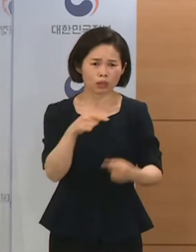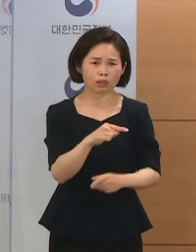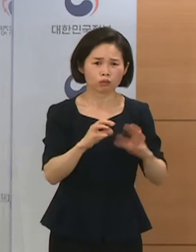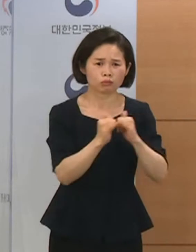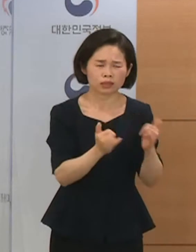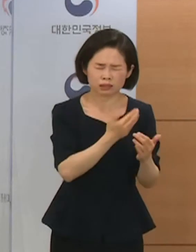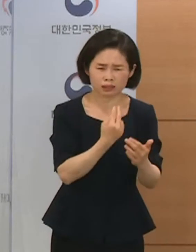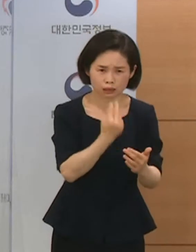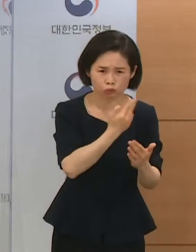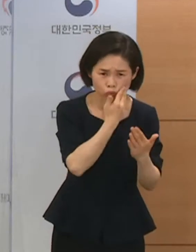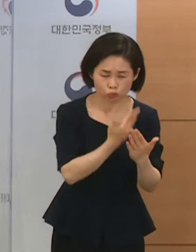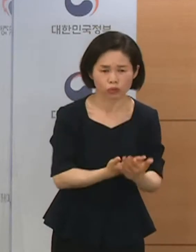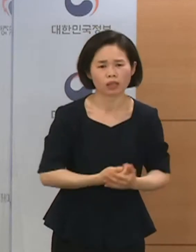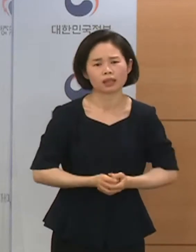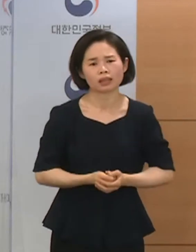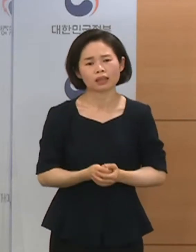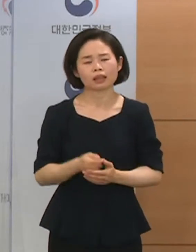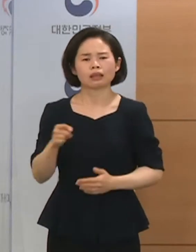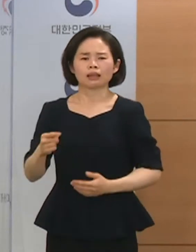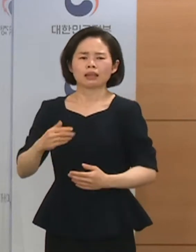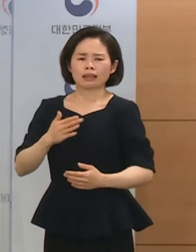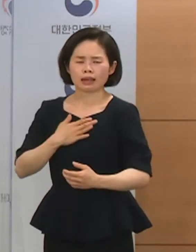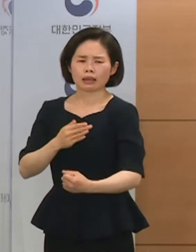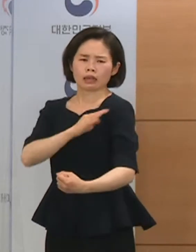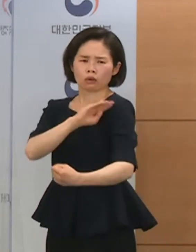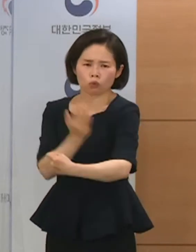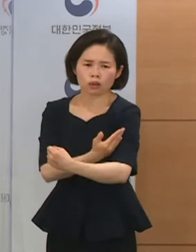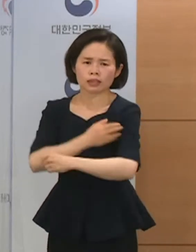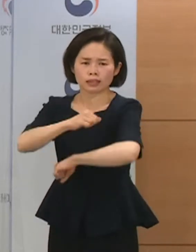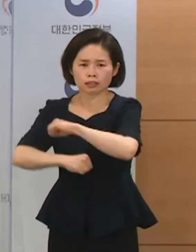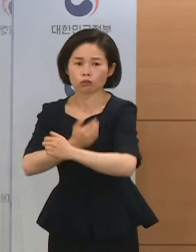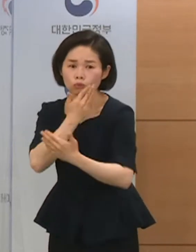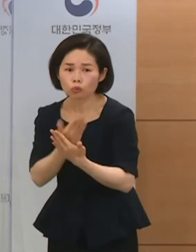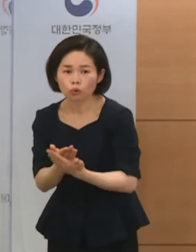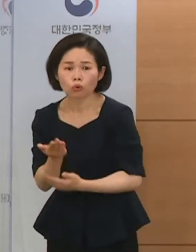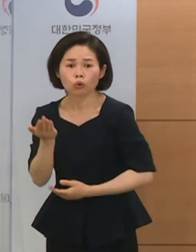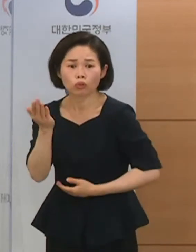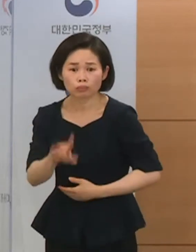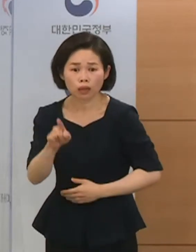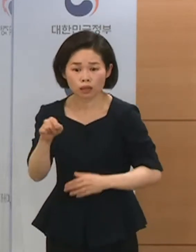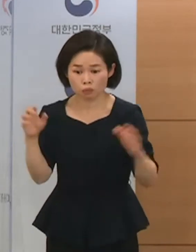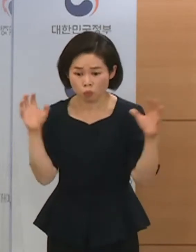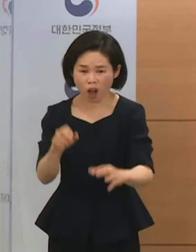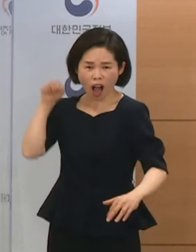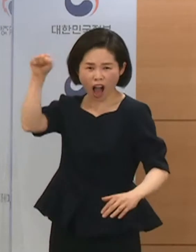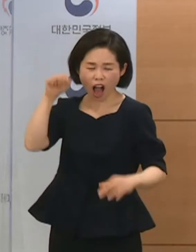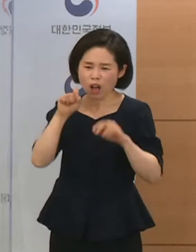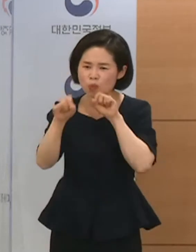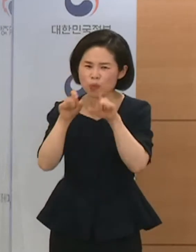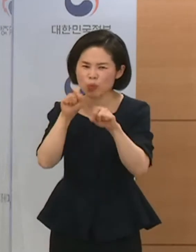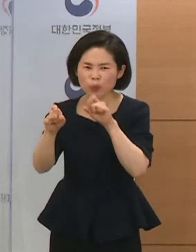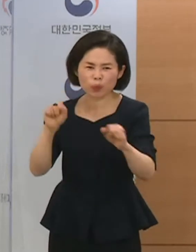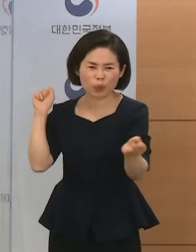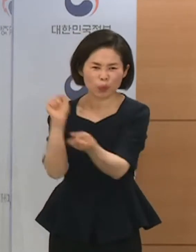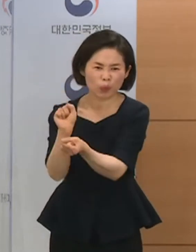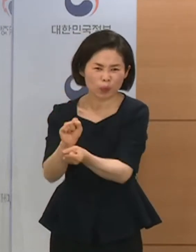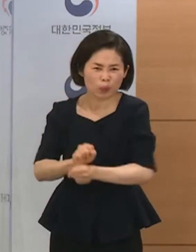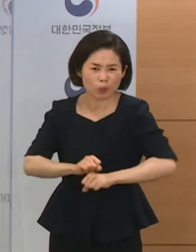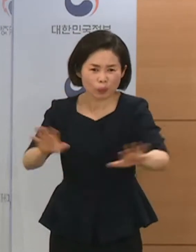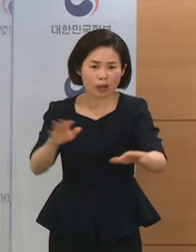나의 권리와 자유, 아무리 중요하더라도 타인의 생명과 안전을 위협해가면서 주장할 수는